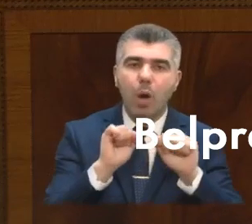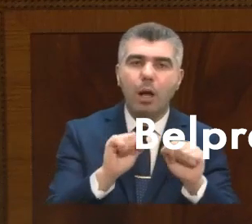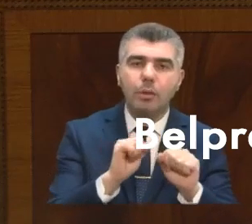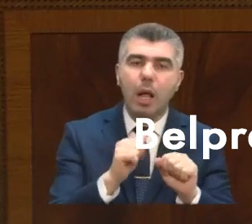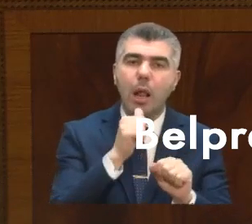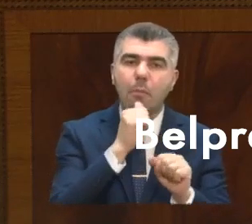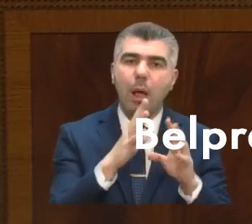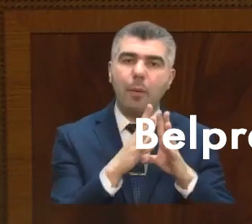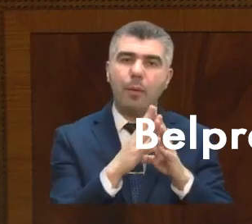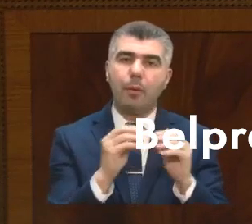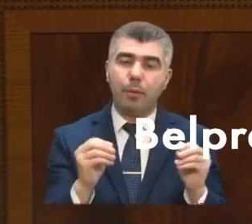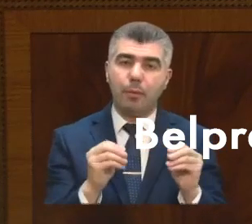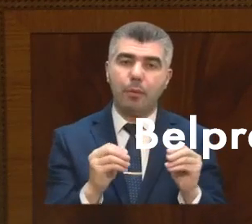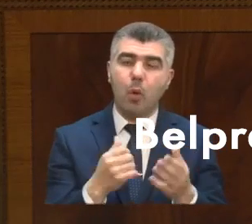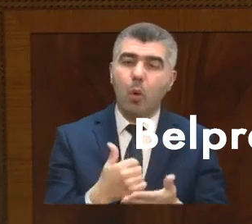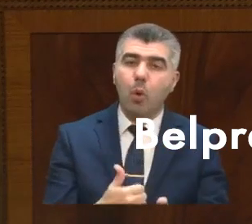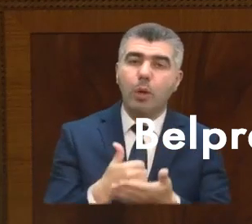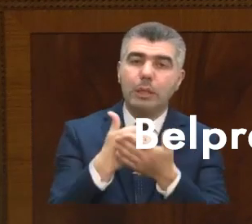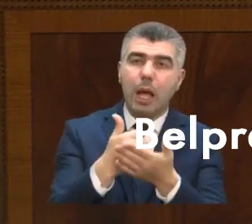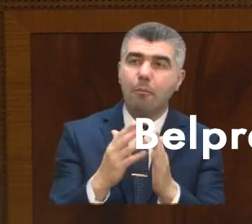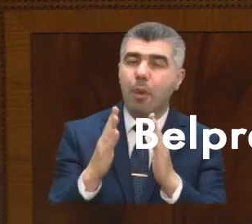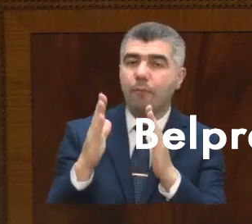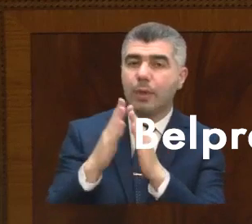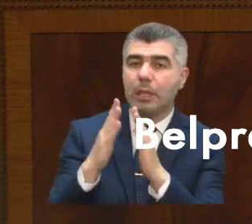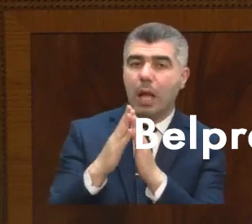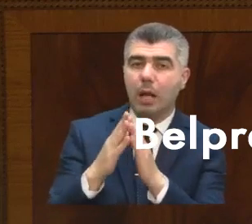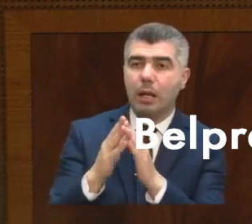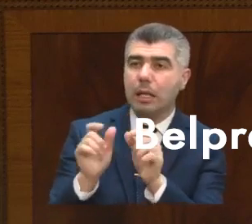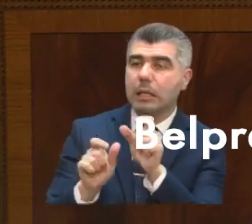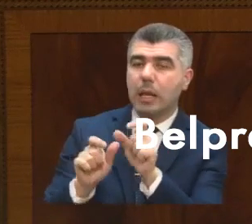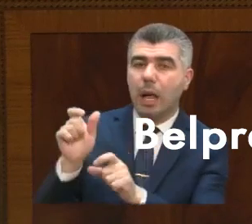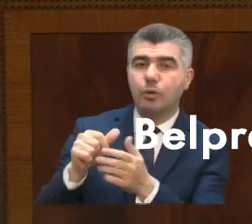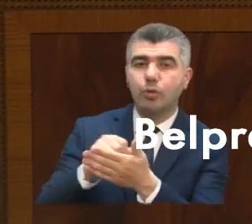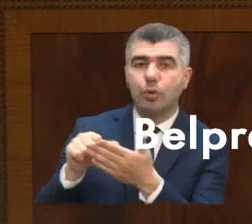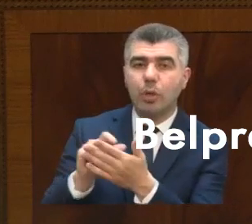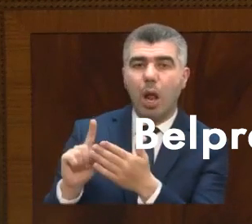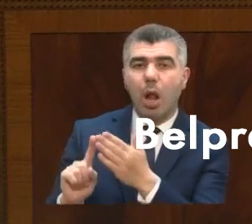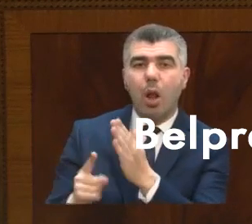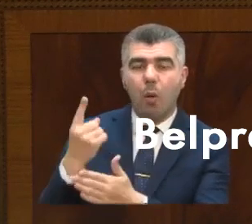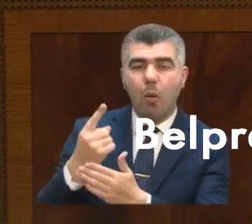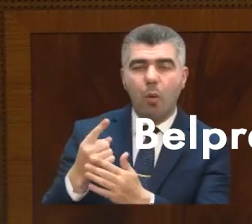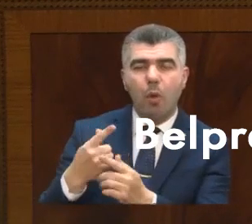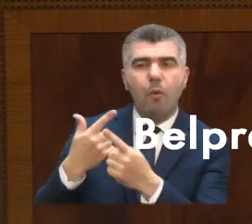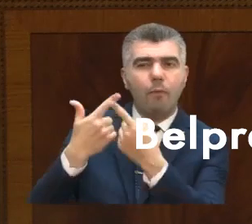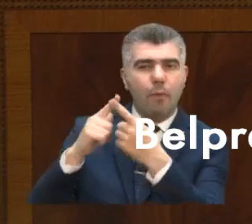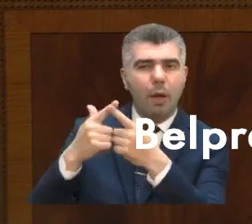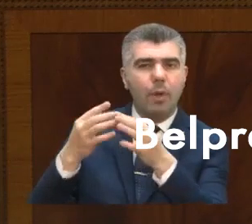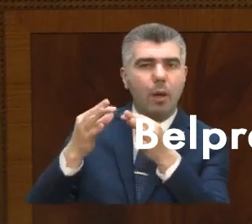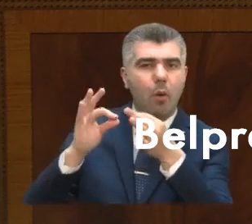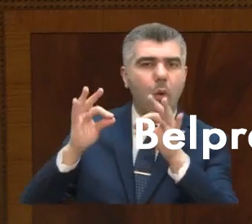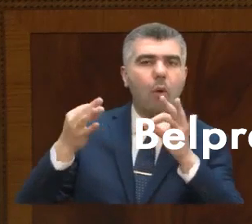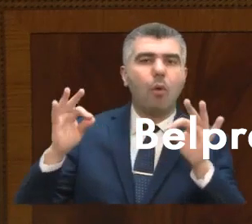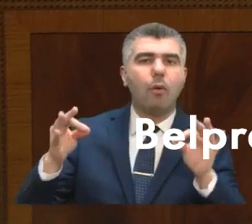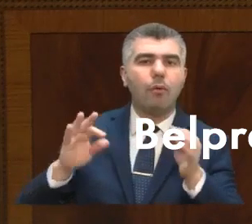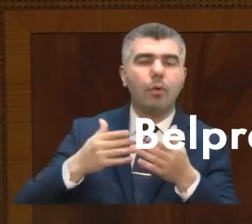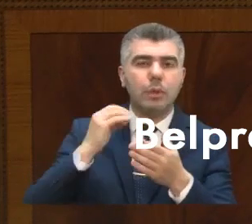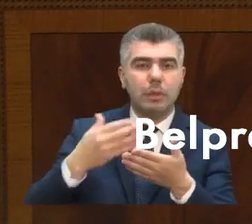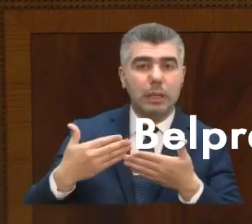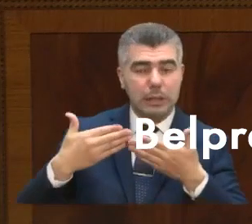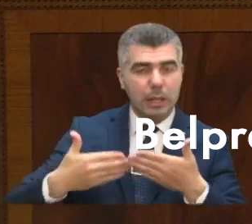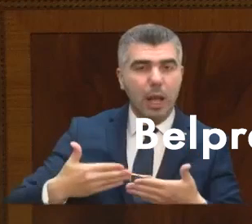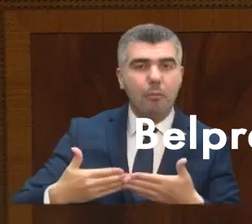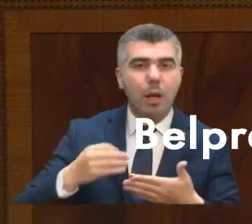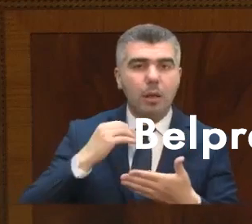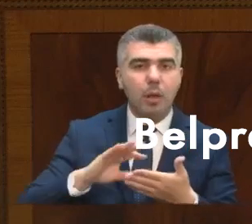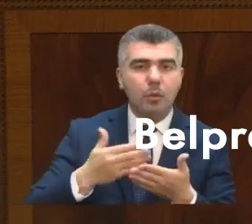المياه ودعم السكن الاقتصادي والاجتماعي وغير ذلك من أوراش ذات الأولوية التي تقتضيها اللحظة